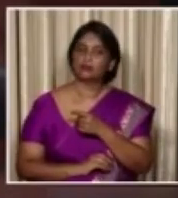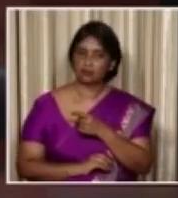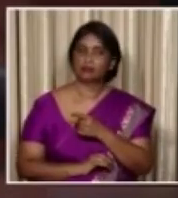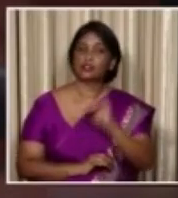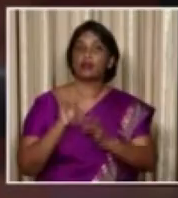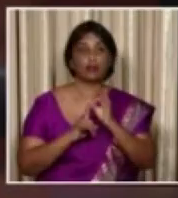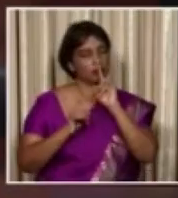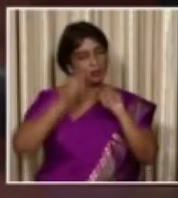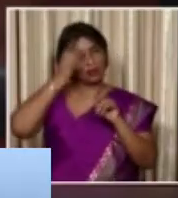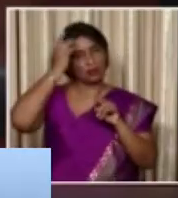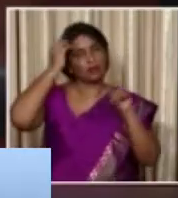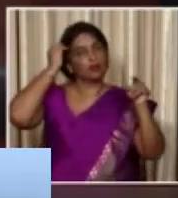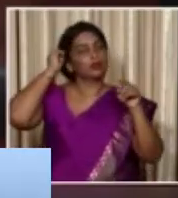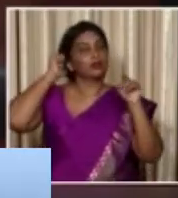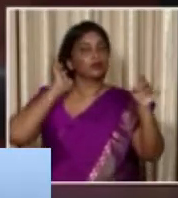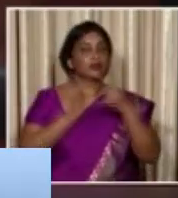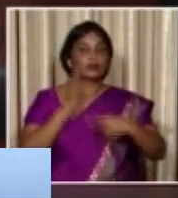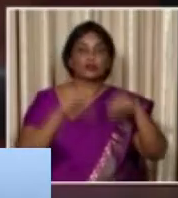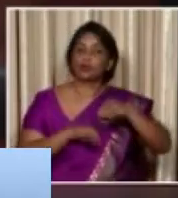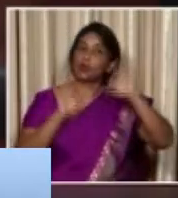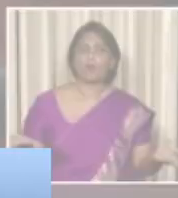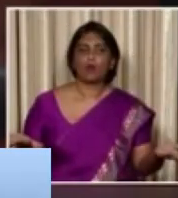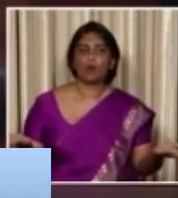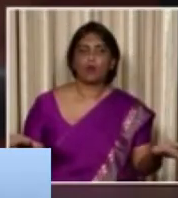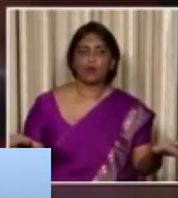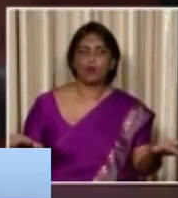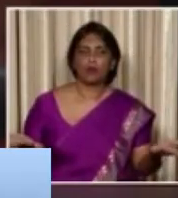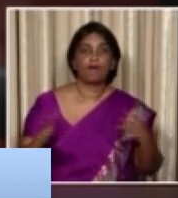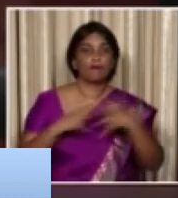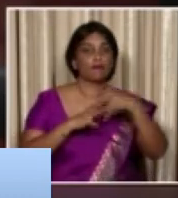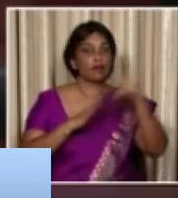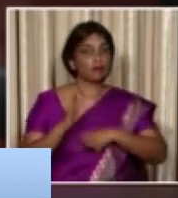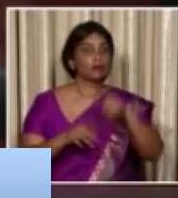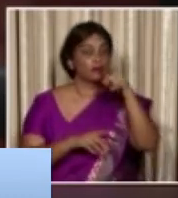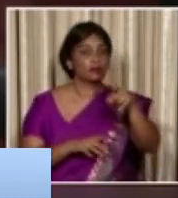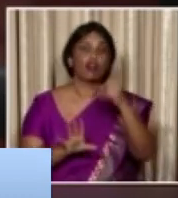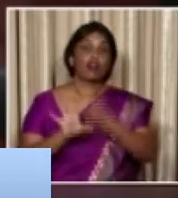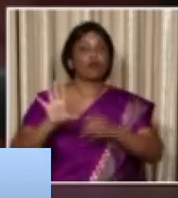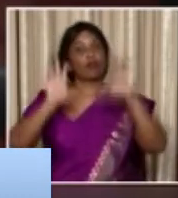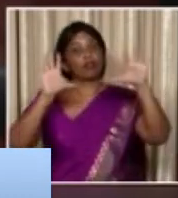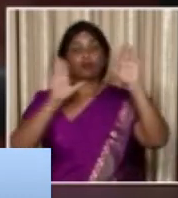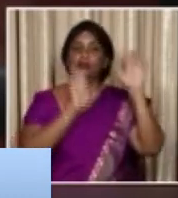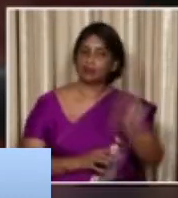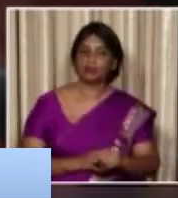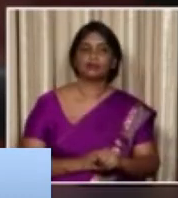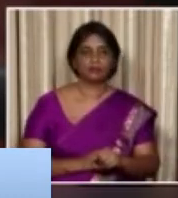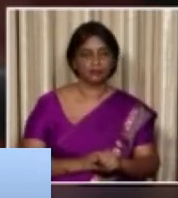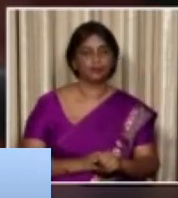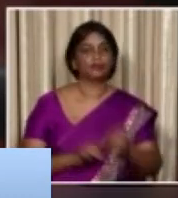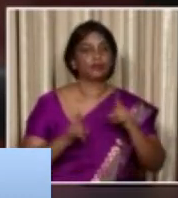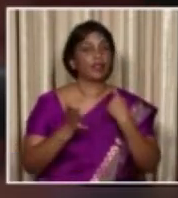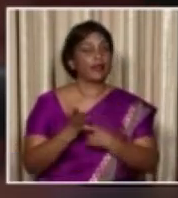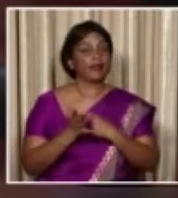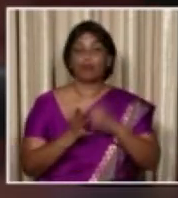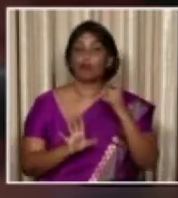සමහර මන්ත්‍රීවරු කියනවා මේ ජනාධිපතිවරට ඡන්දකින් තොරවම ඉන්න දෙන්න ඕන කියලා. වජිරාභිවර්ධන ඔබතුමා කියන තව අවුරුදු 10ක් ඉන්න දෙන්න ඕන කියලා. ඒක නසු පා වෙනකම්. ඊට පස්සේ රංගේ